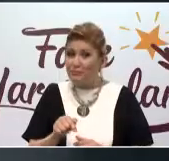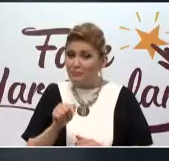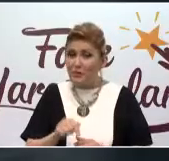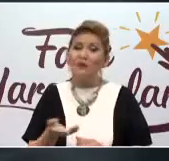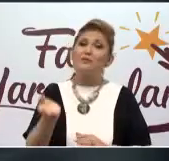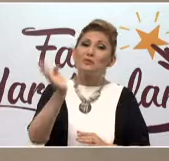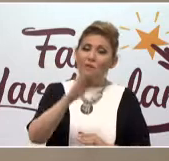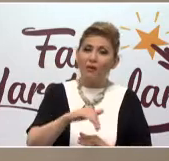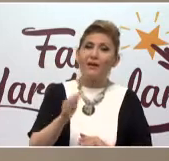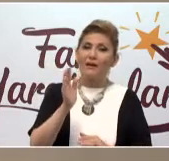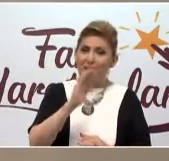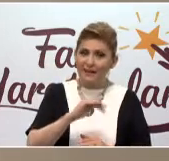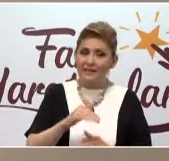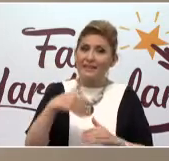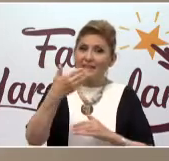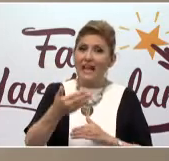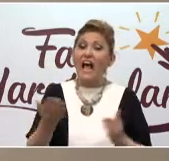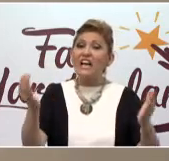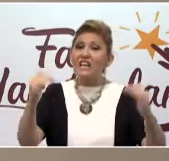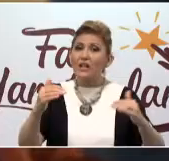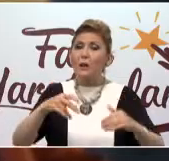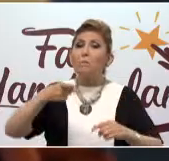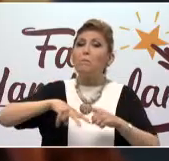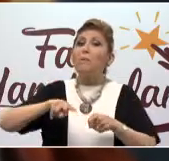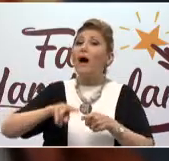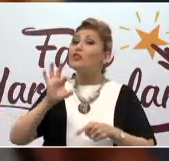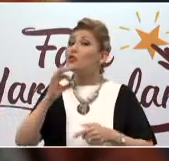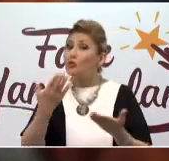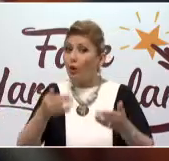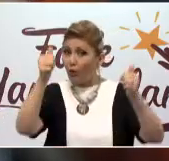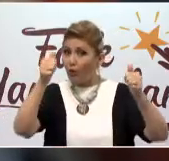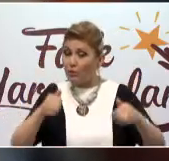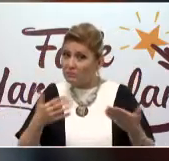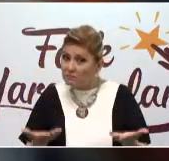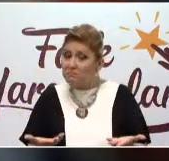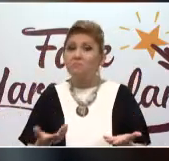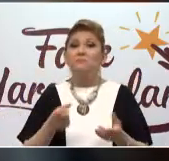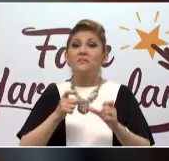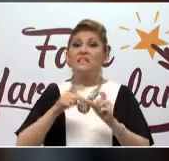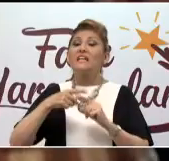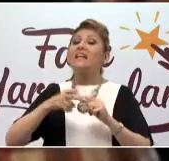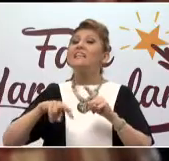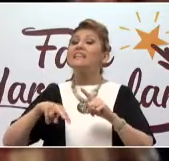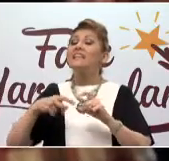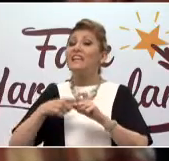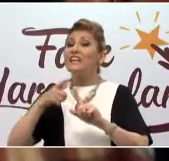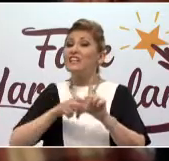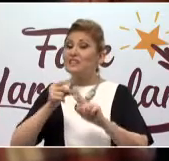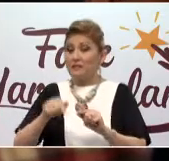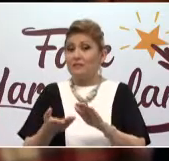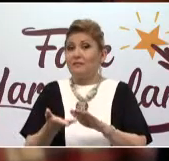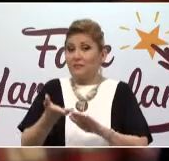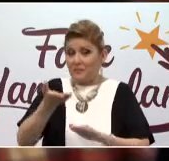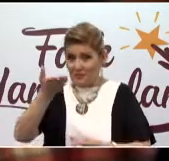bir sonraki aşamada katılımcı panolar ya da stratejilerle bunu ilerletebilmek ve